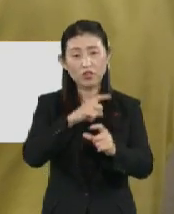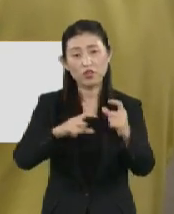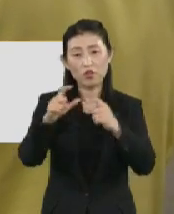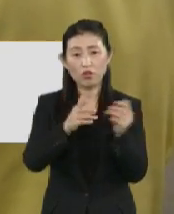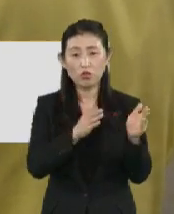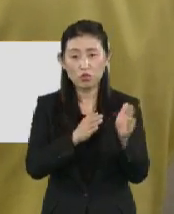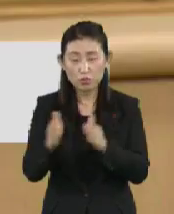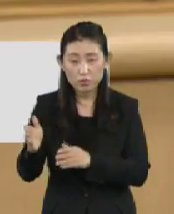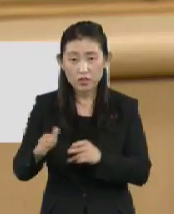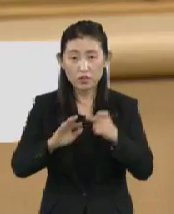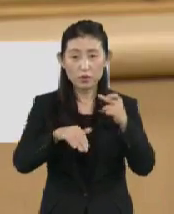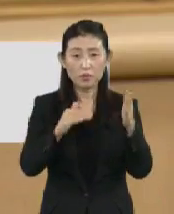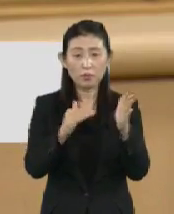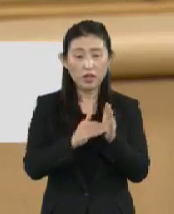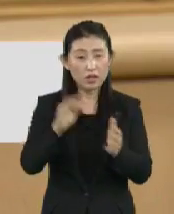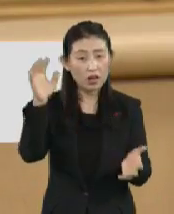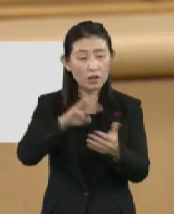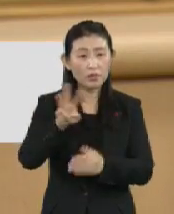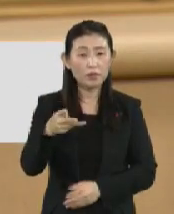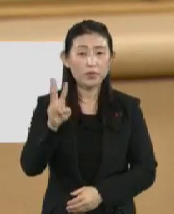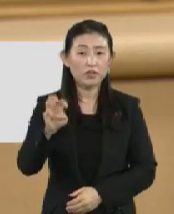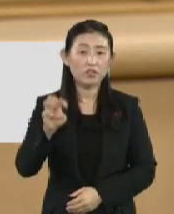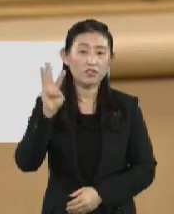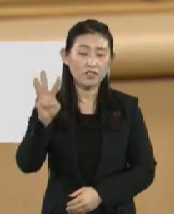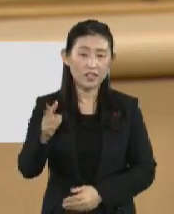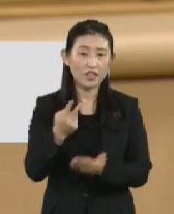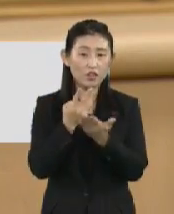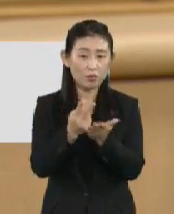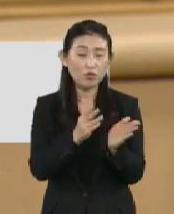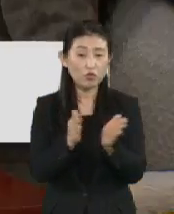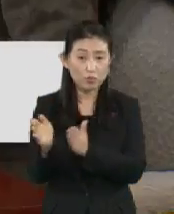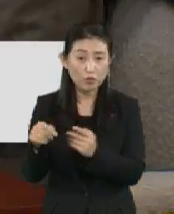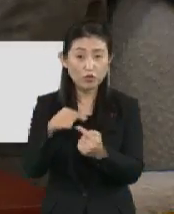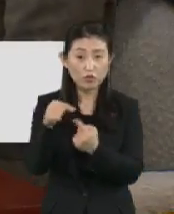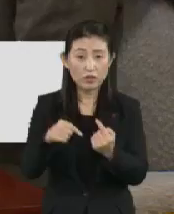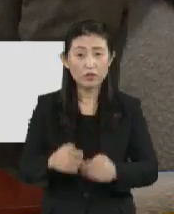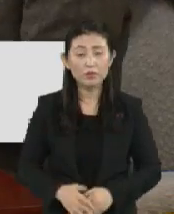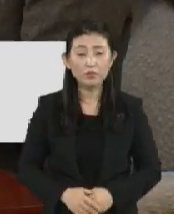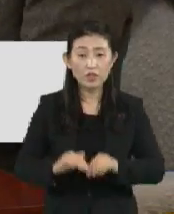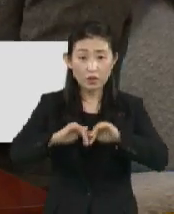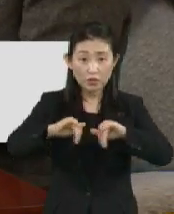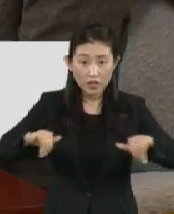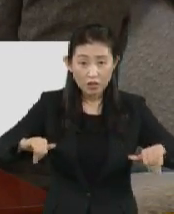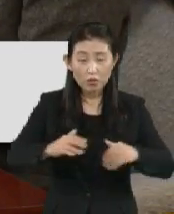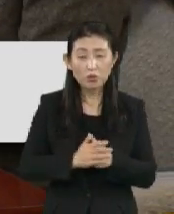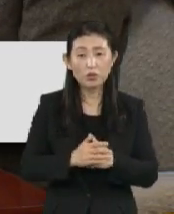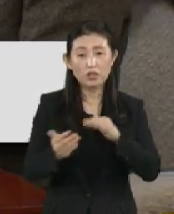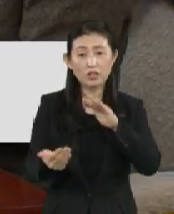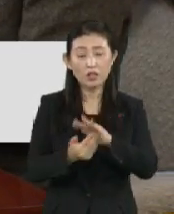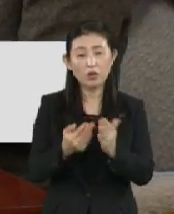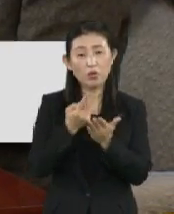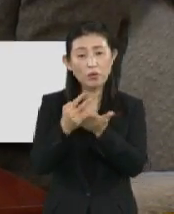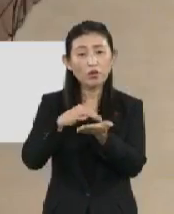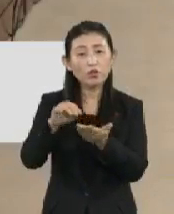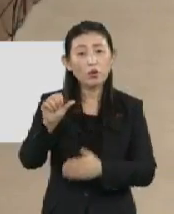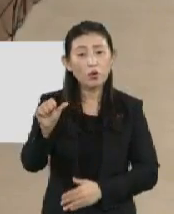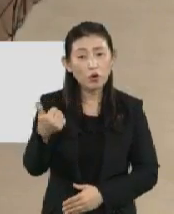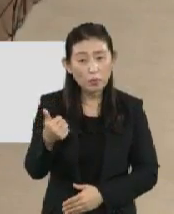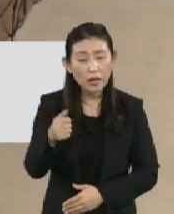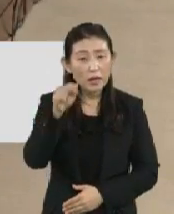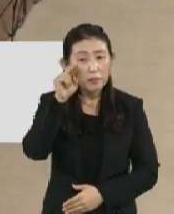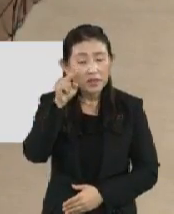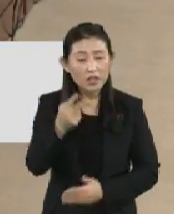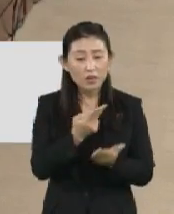추가 확보해 이달 말까지 300 33개 병상을 운영키로 했습니다 또 이와는 별도로 최대 500병상까지